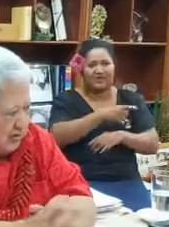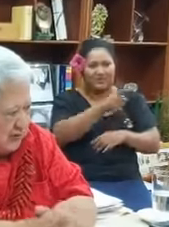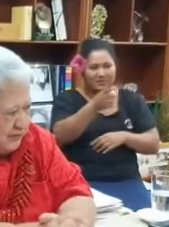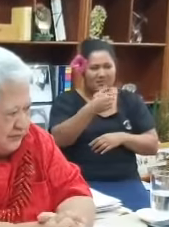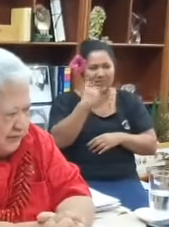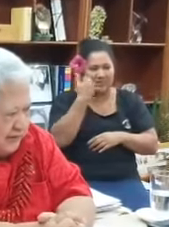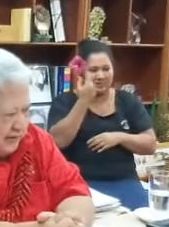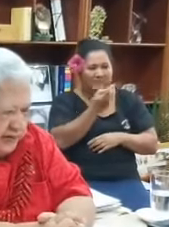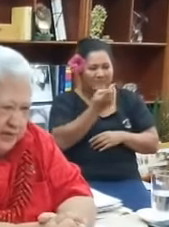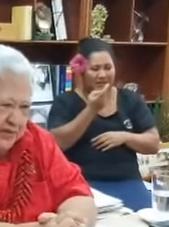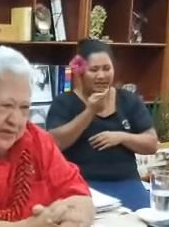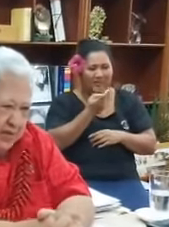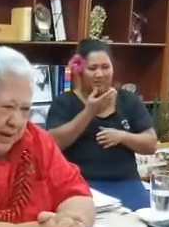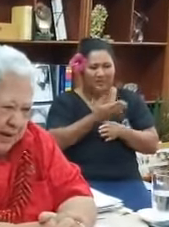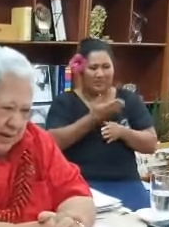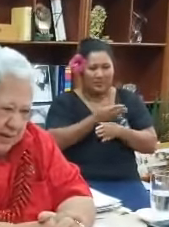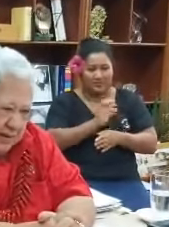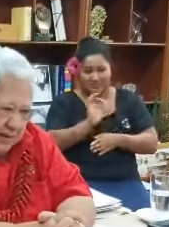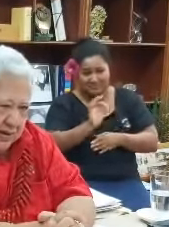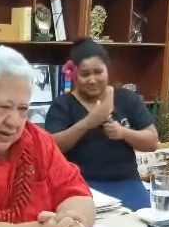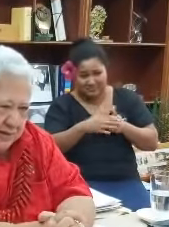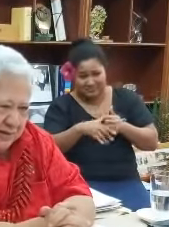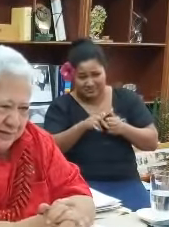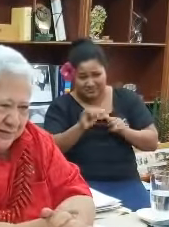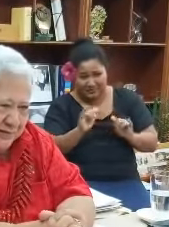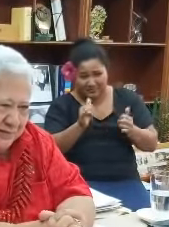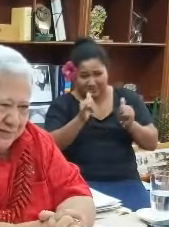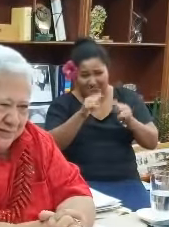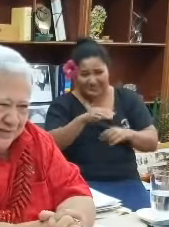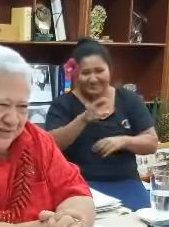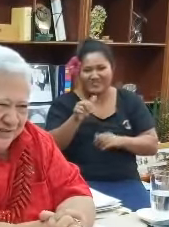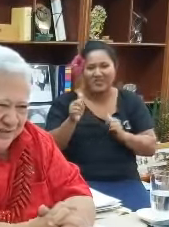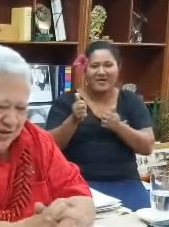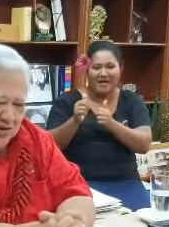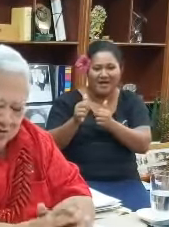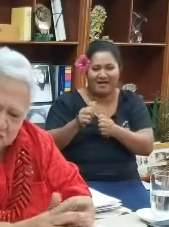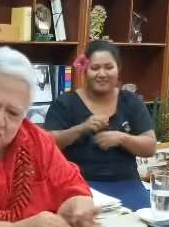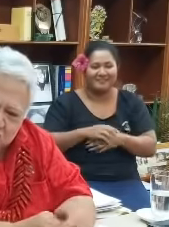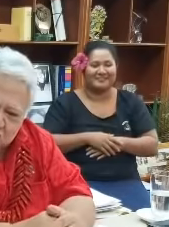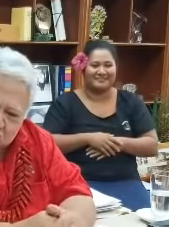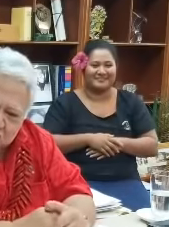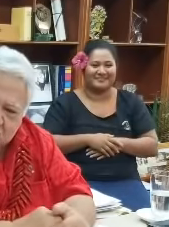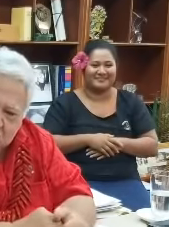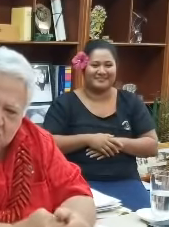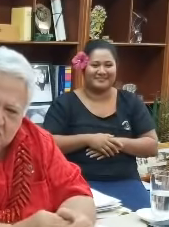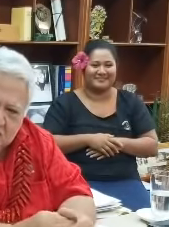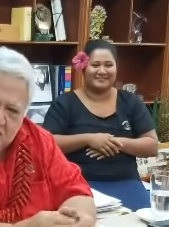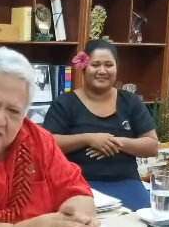solo. In a fresh go packy, there. Oh, my love.